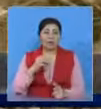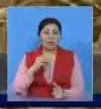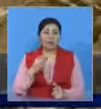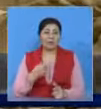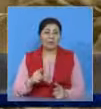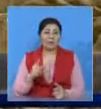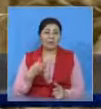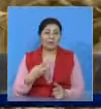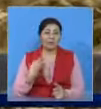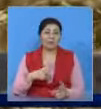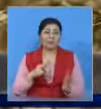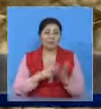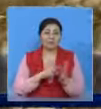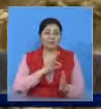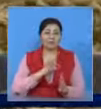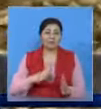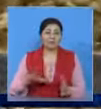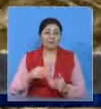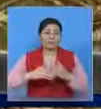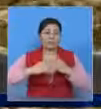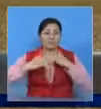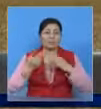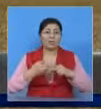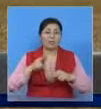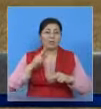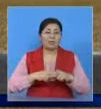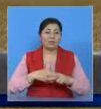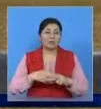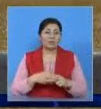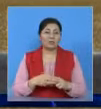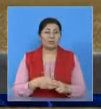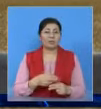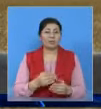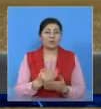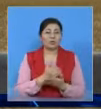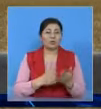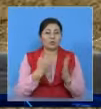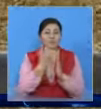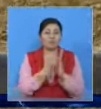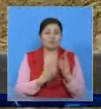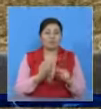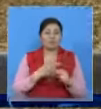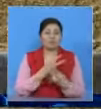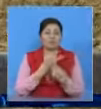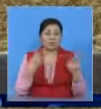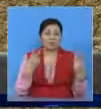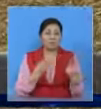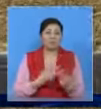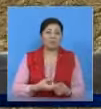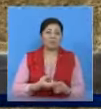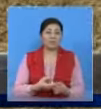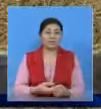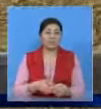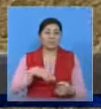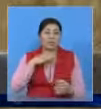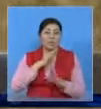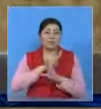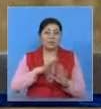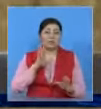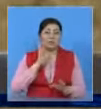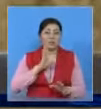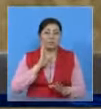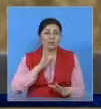приходится 28% всех площадей. Однако и там средняя урожайность низкая. На этих показателях сказались засушливая погода и нехватка влаги.